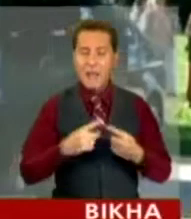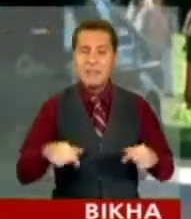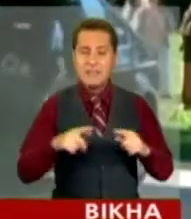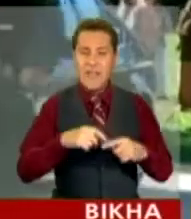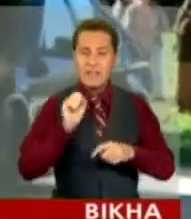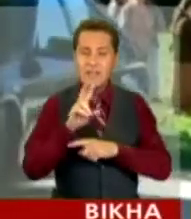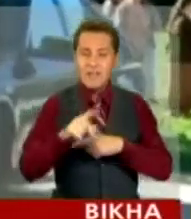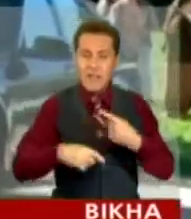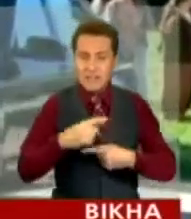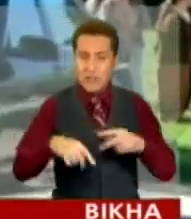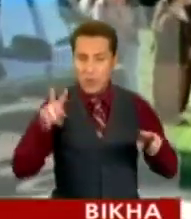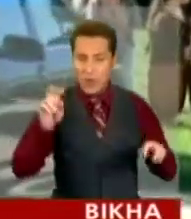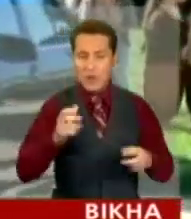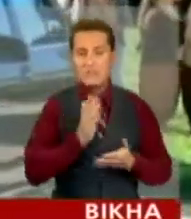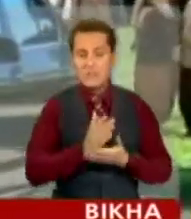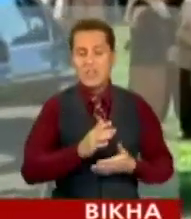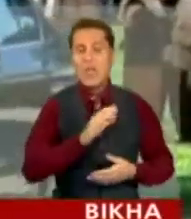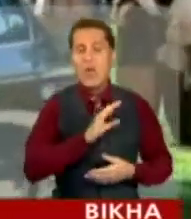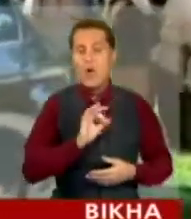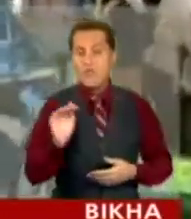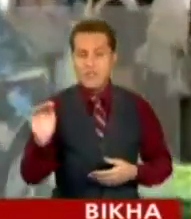діє цілком офіційно. Заснована була у